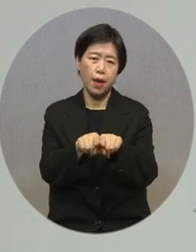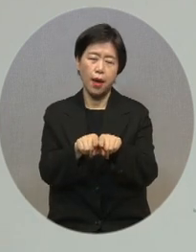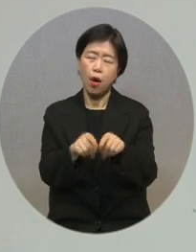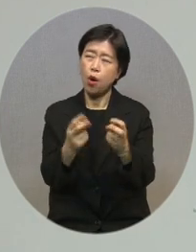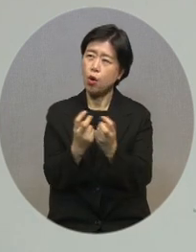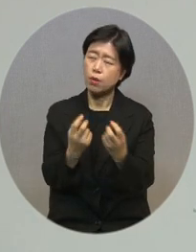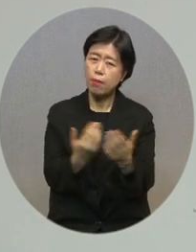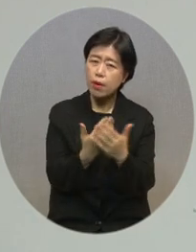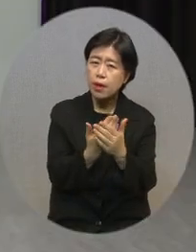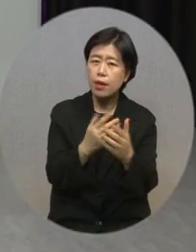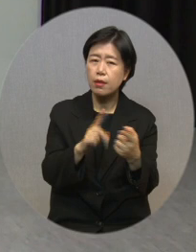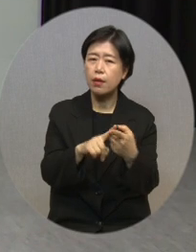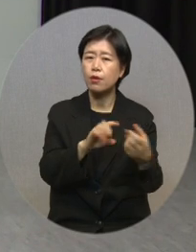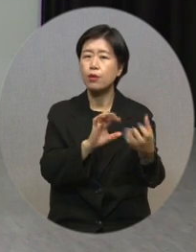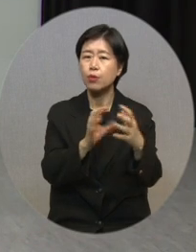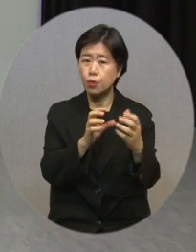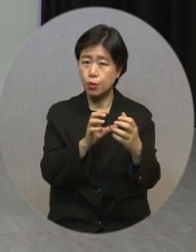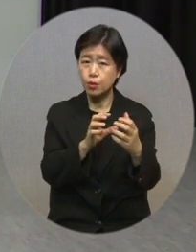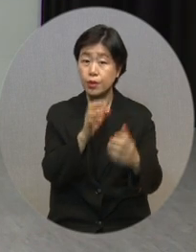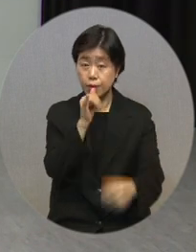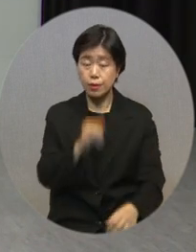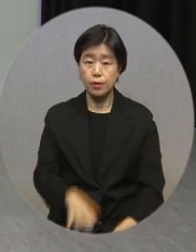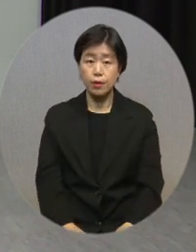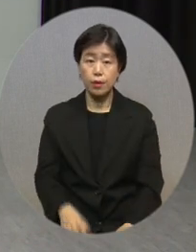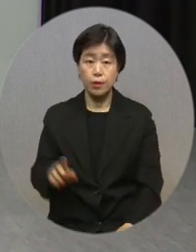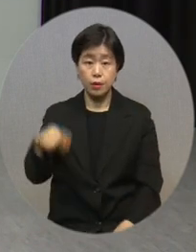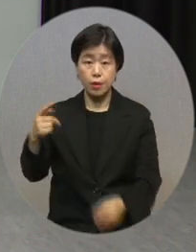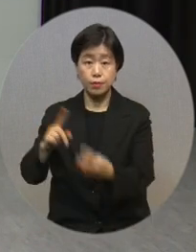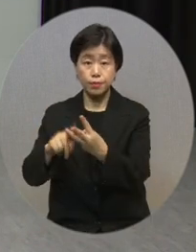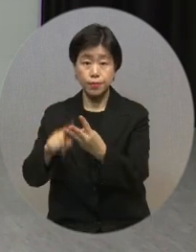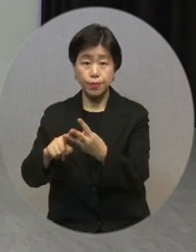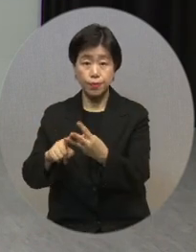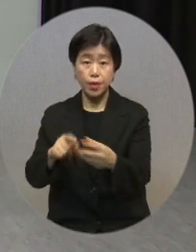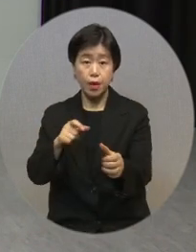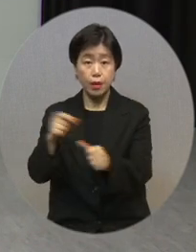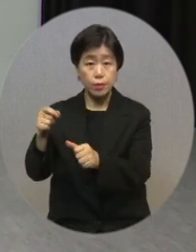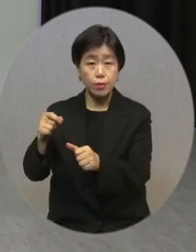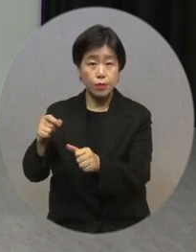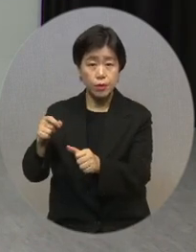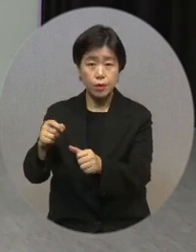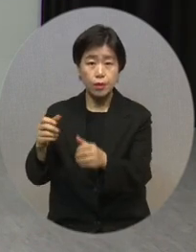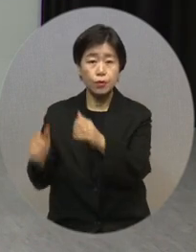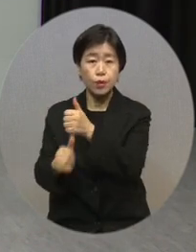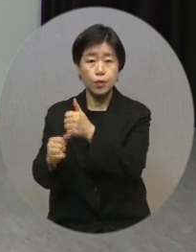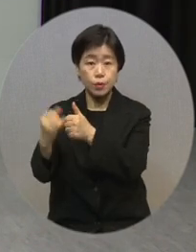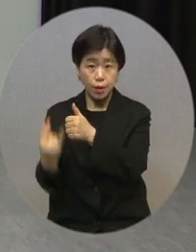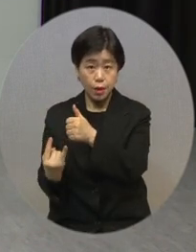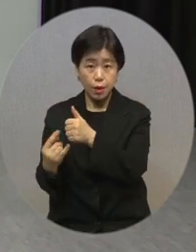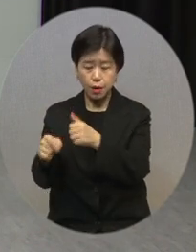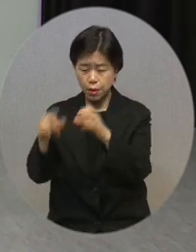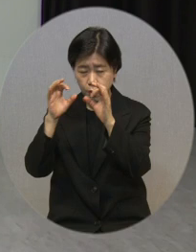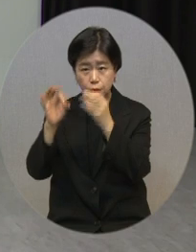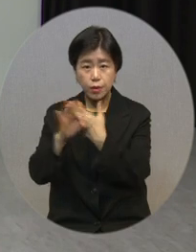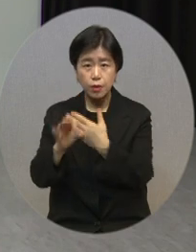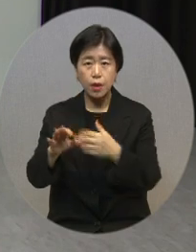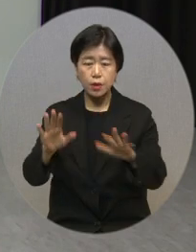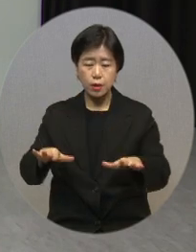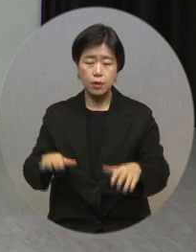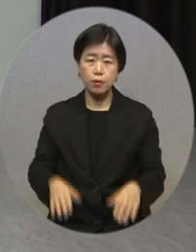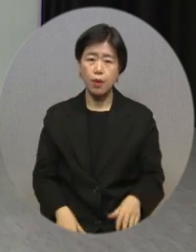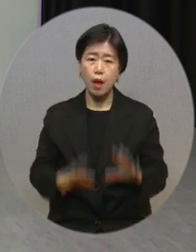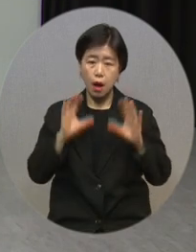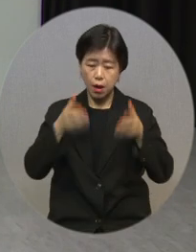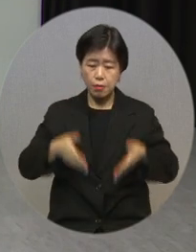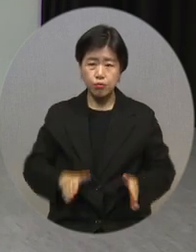논의를 그 하기로 했습니다. 그다음에 계속고용위원회에서는 지금 그 저출산 그 고령화가 굉장히 네. 문제지 않습니까? 네.